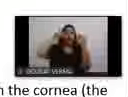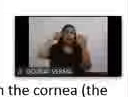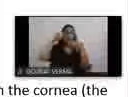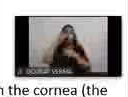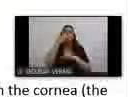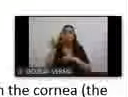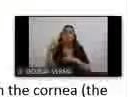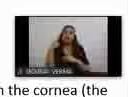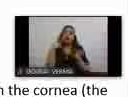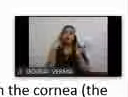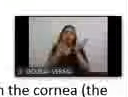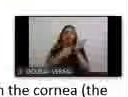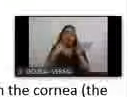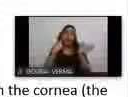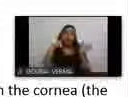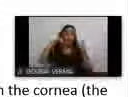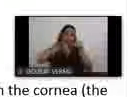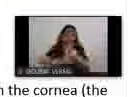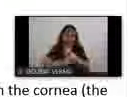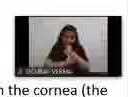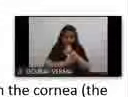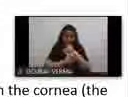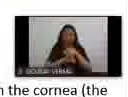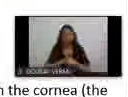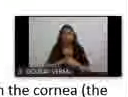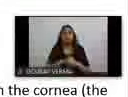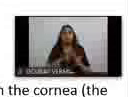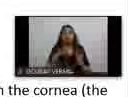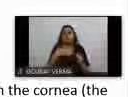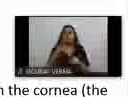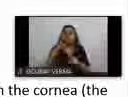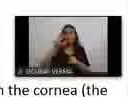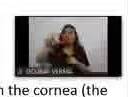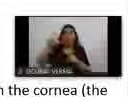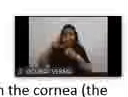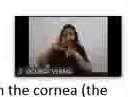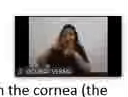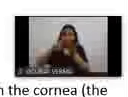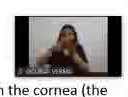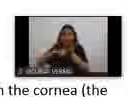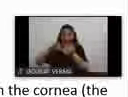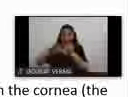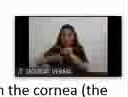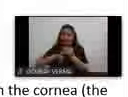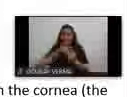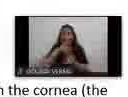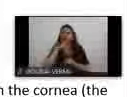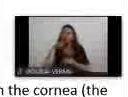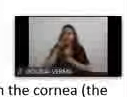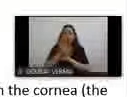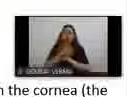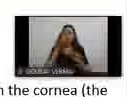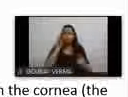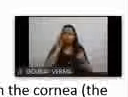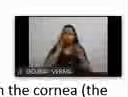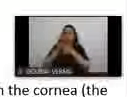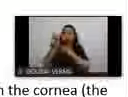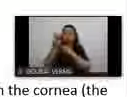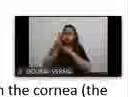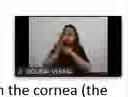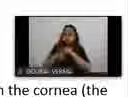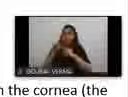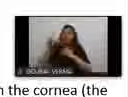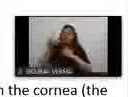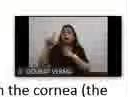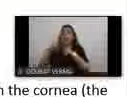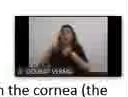ट्रांसपेरेंट स्ट्रक्चर है लेंस, यहाँ से ये रेटिना में जाएगा रिफ्लेक्ट होके. रेटिना, इट इज इन द